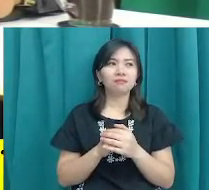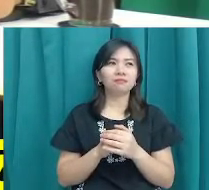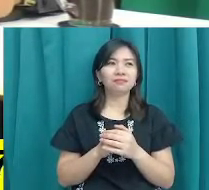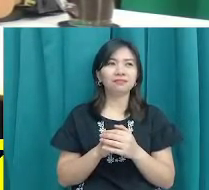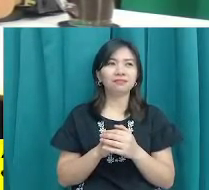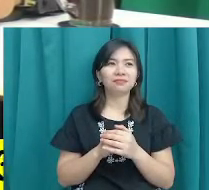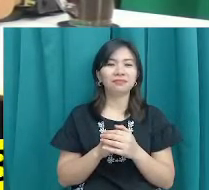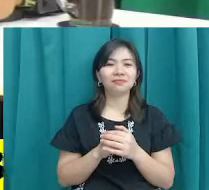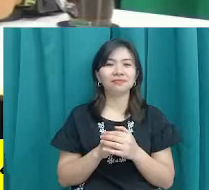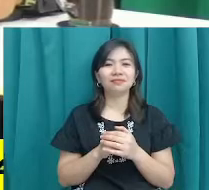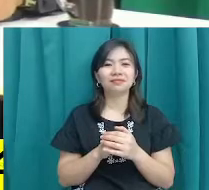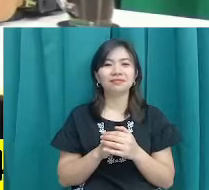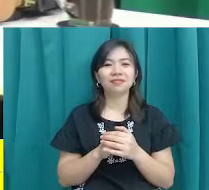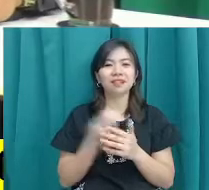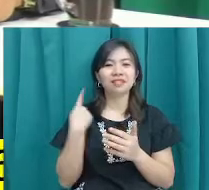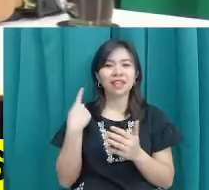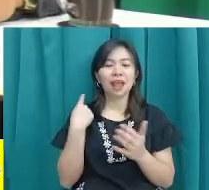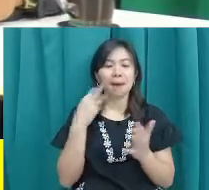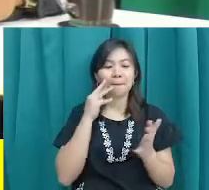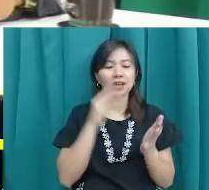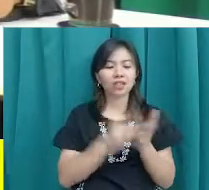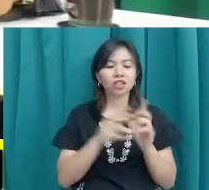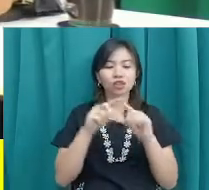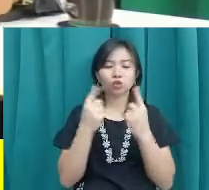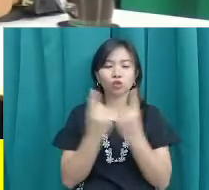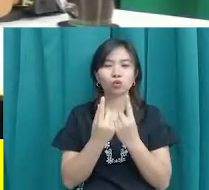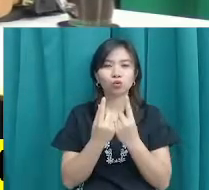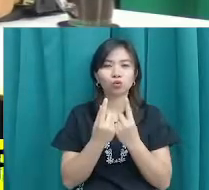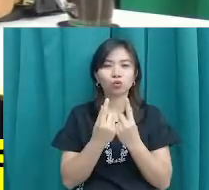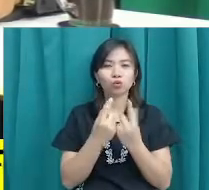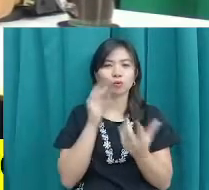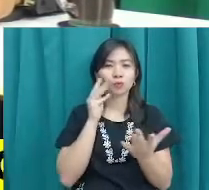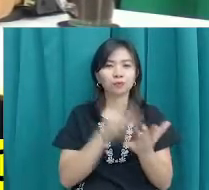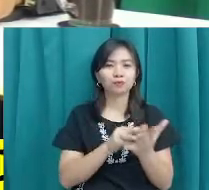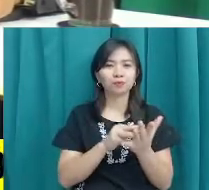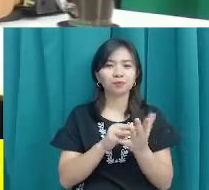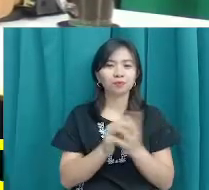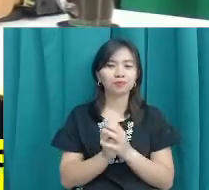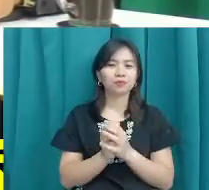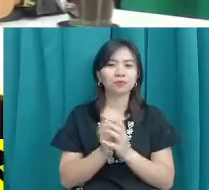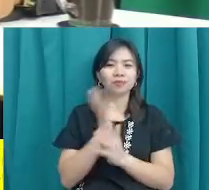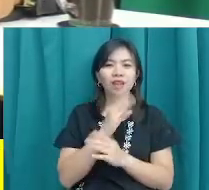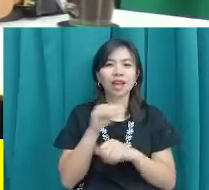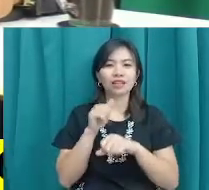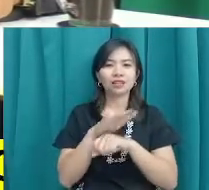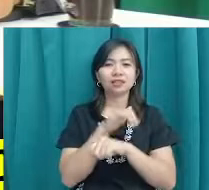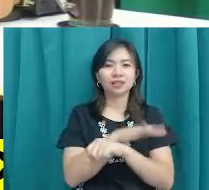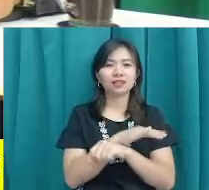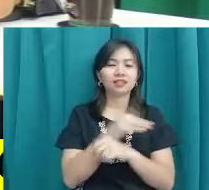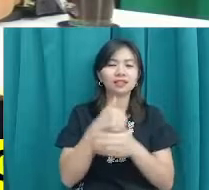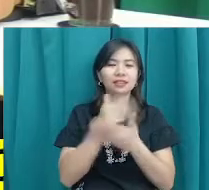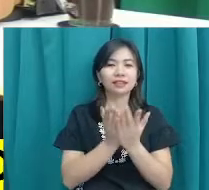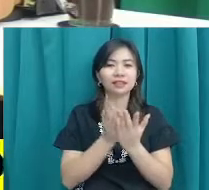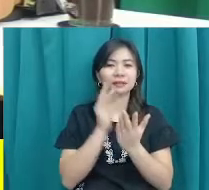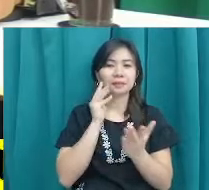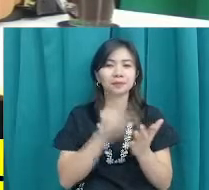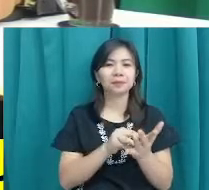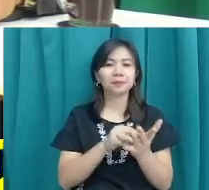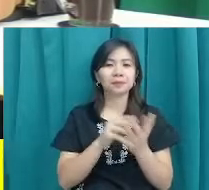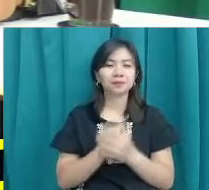oo. Pamilya patatay. Hindi, actually, habang nagpapaawit siya. Hindi, mali. Nagpipray. Ah,